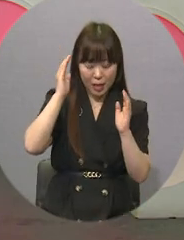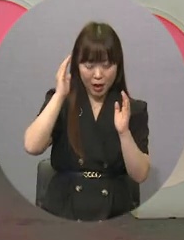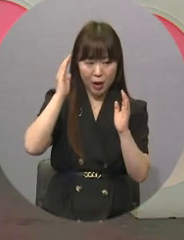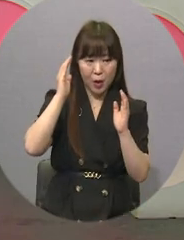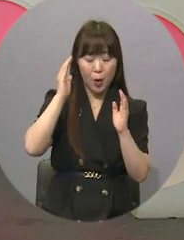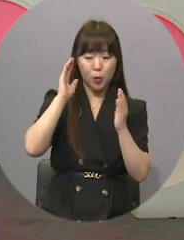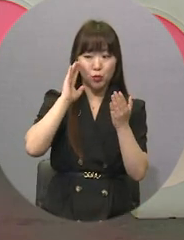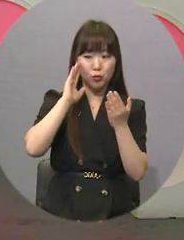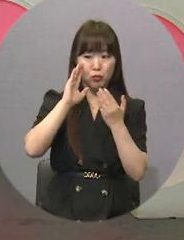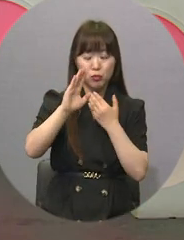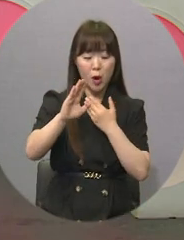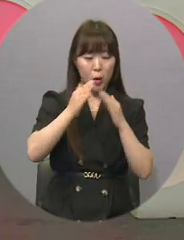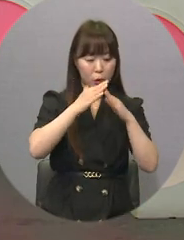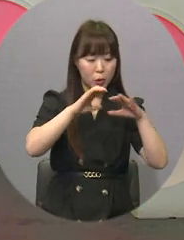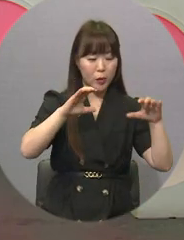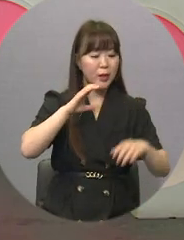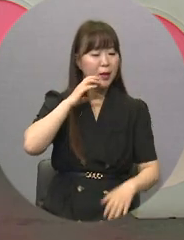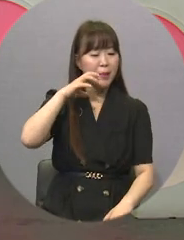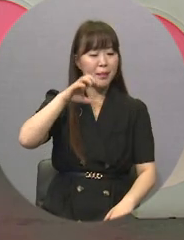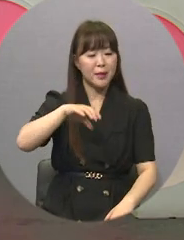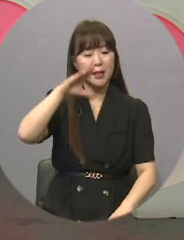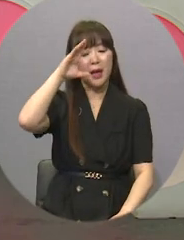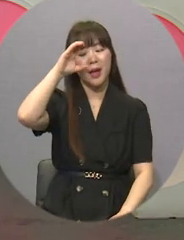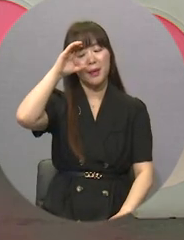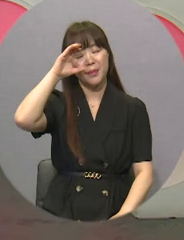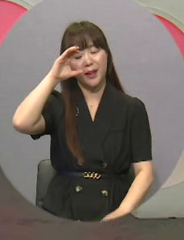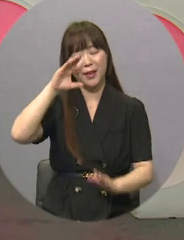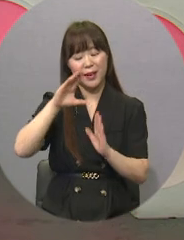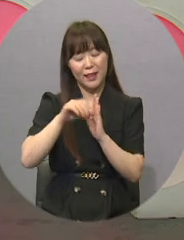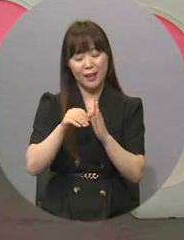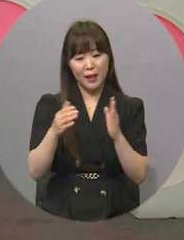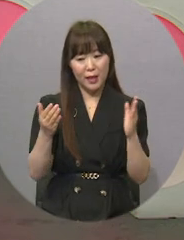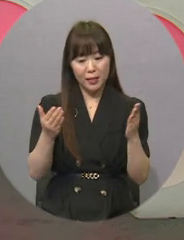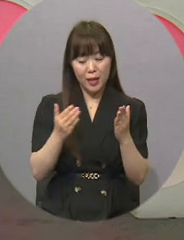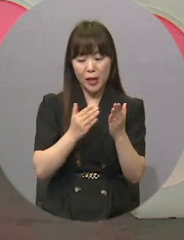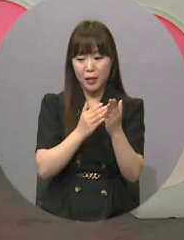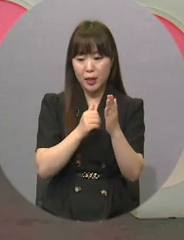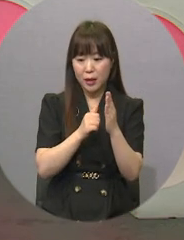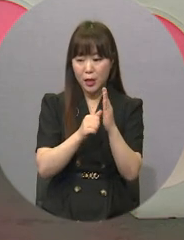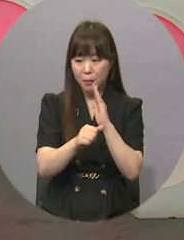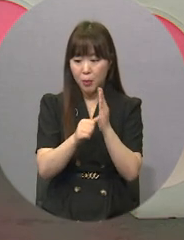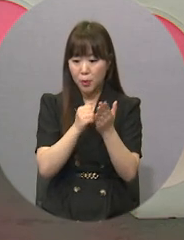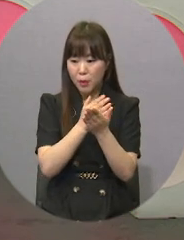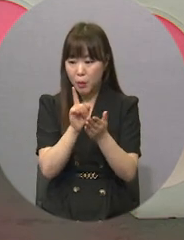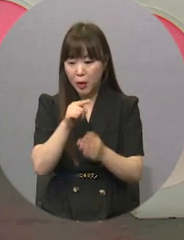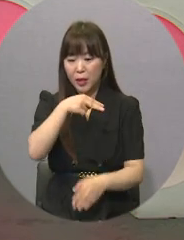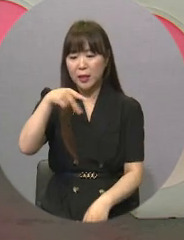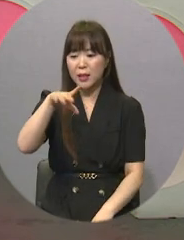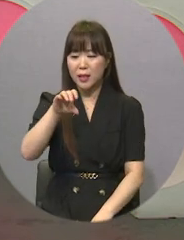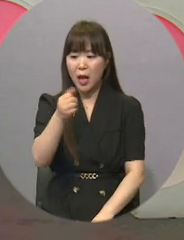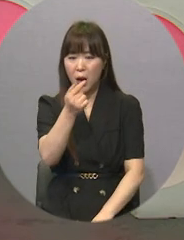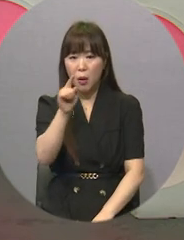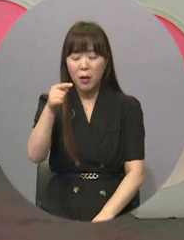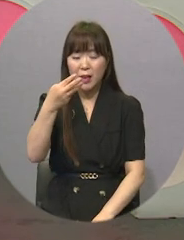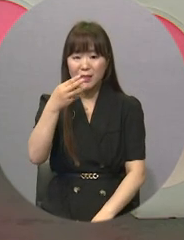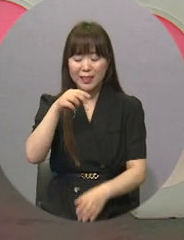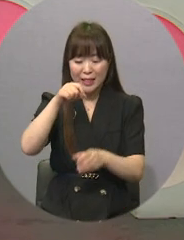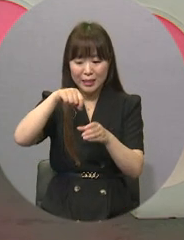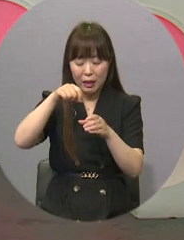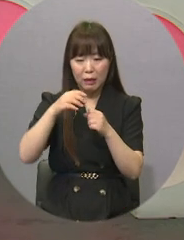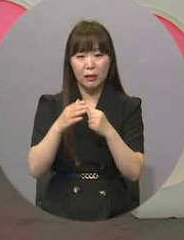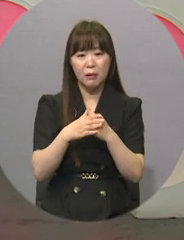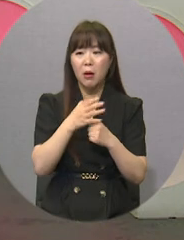동네 카페에서 아르바이트를 할 때였습니다. 카페 대표 메뉴가 쌍화차인 터라